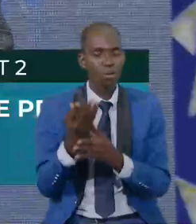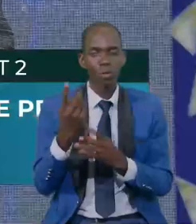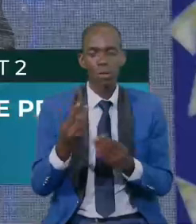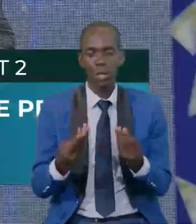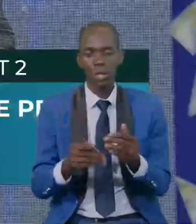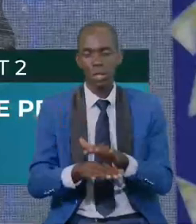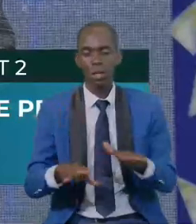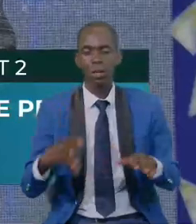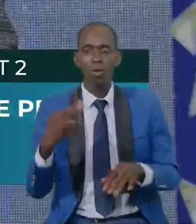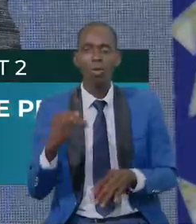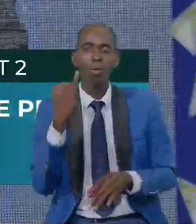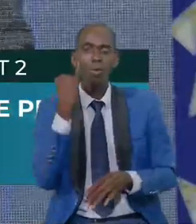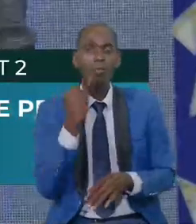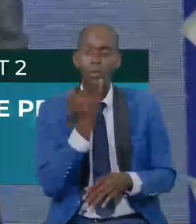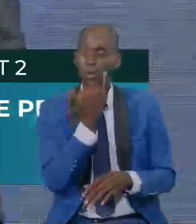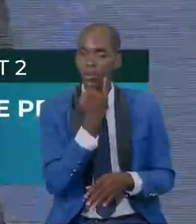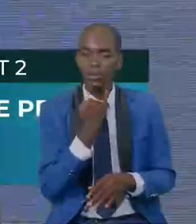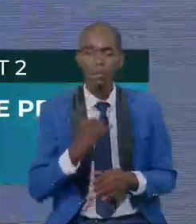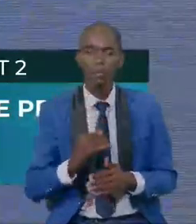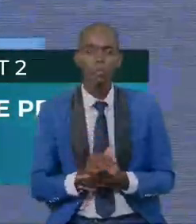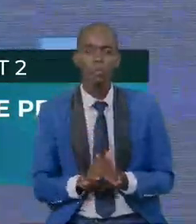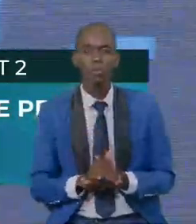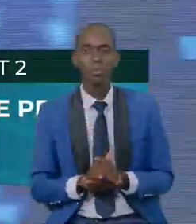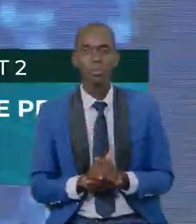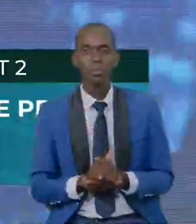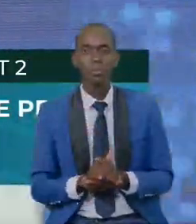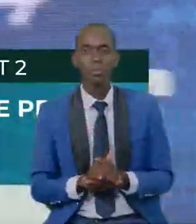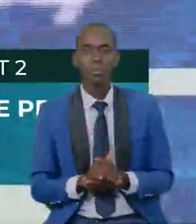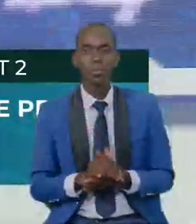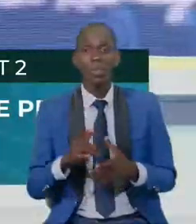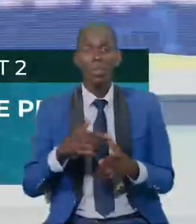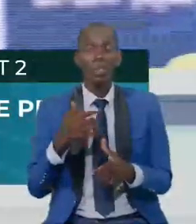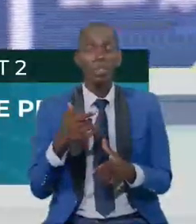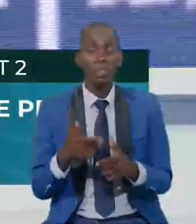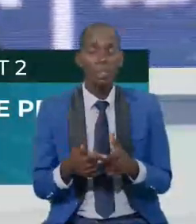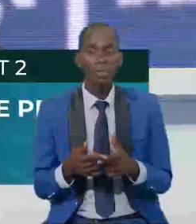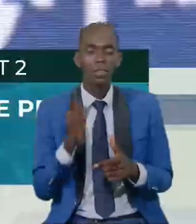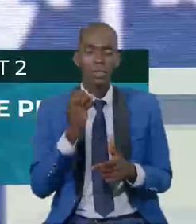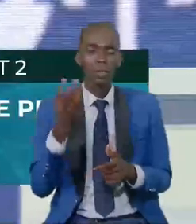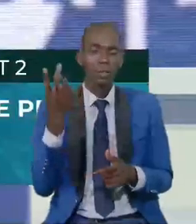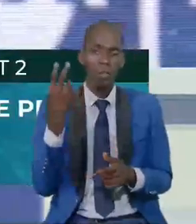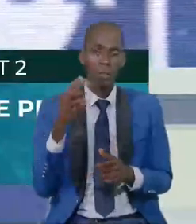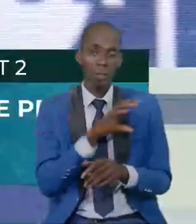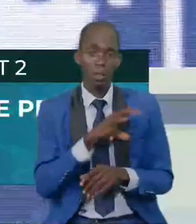Il a vécu et a guéri les gens de partout, tout Israël.